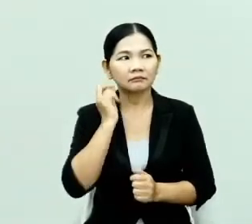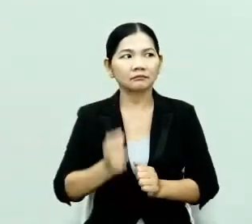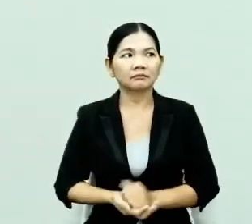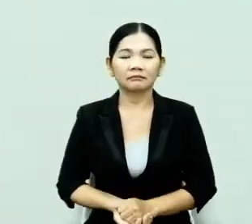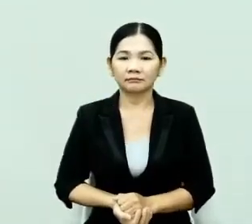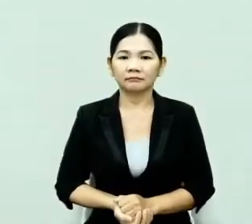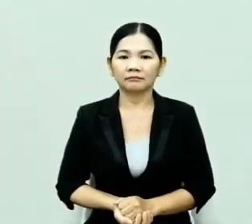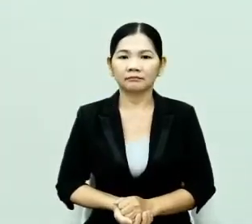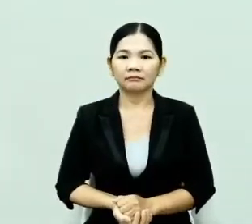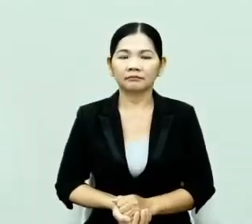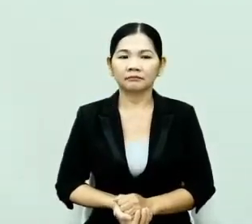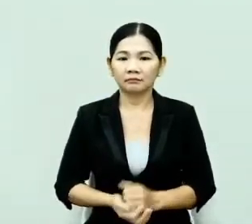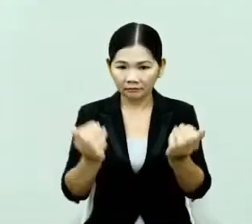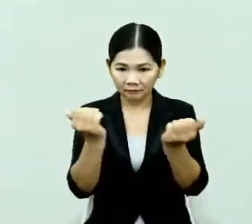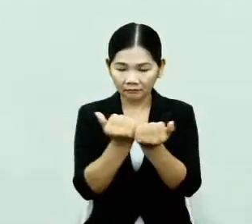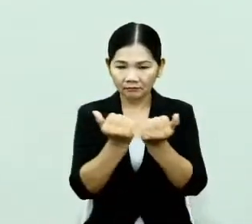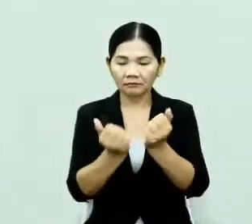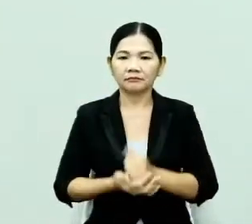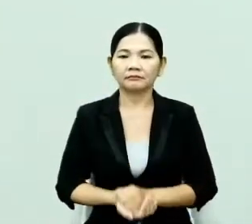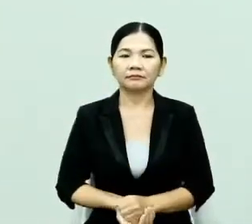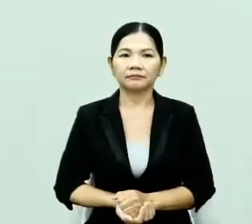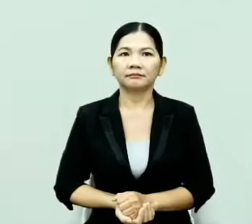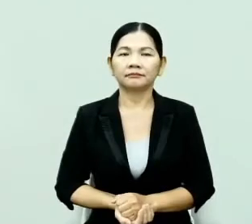ចាកូនត្រៀមលេងល្បែងទាំងអស់គ្នា